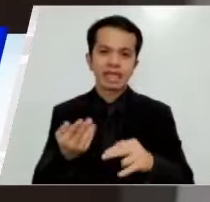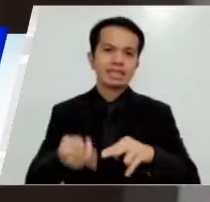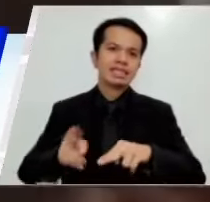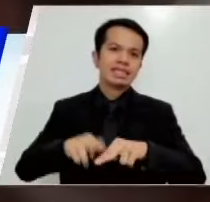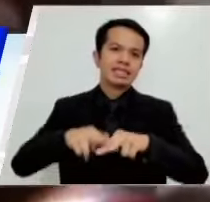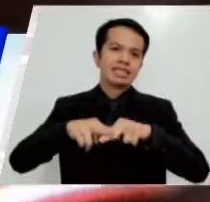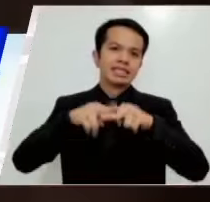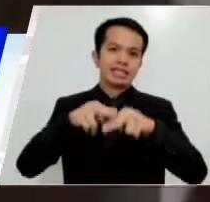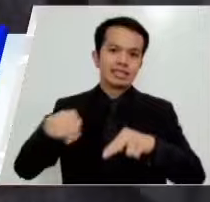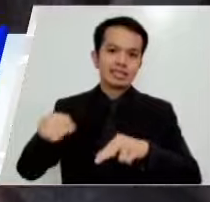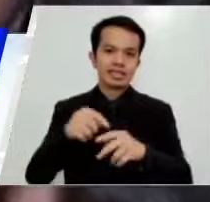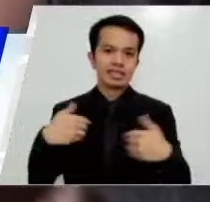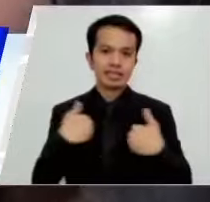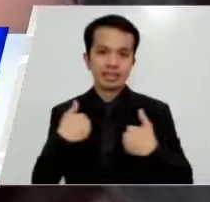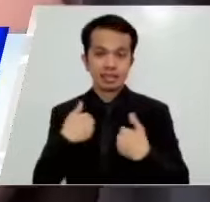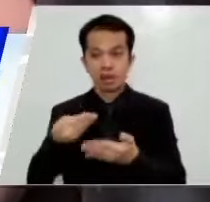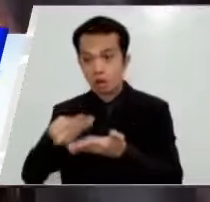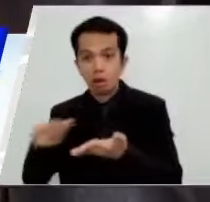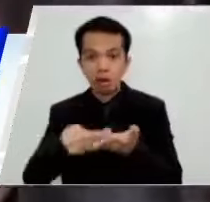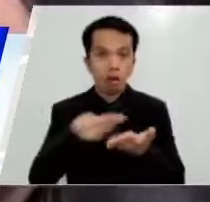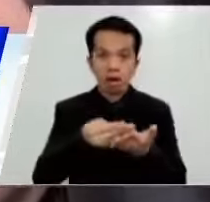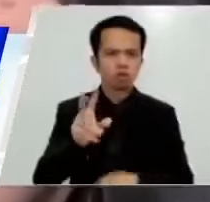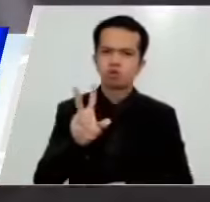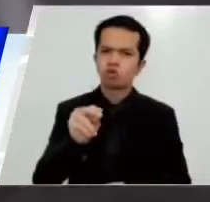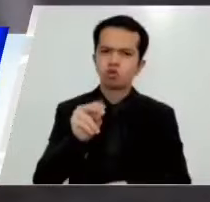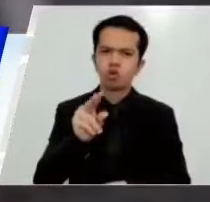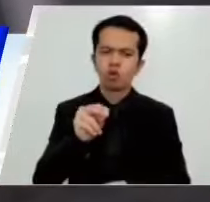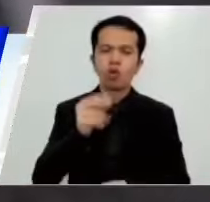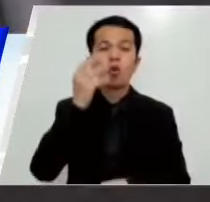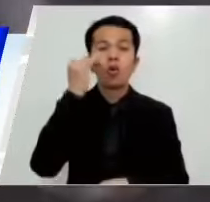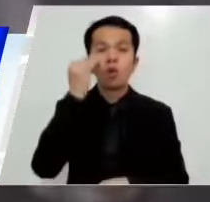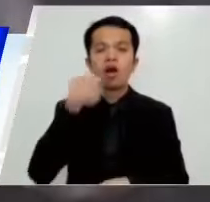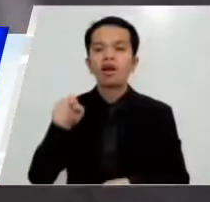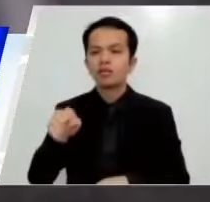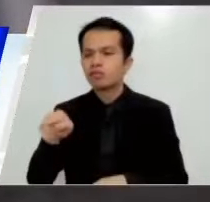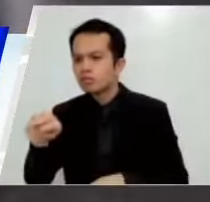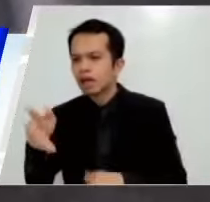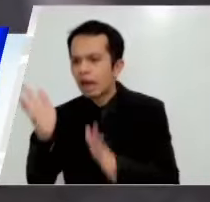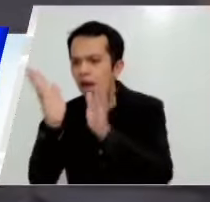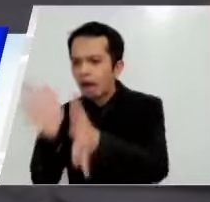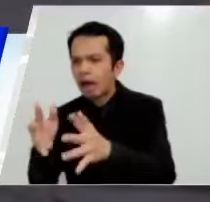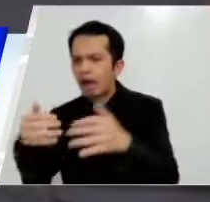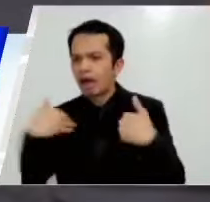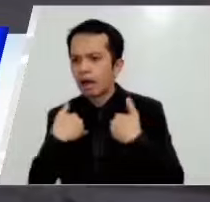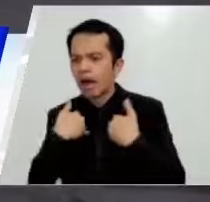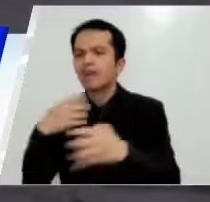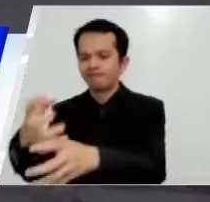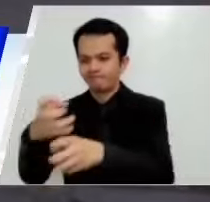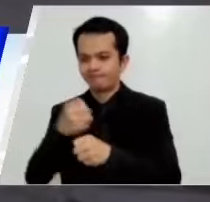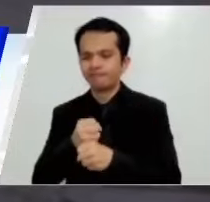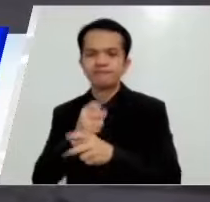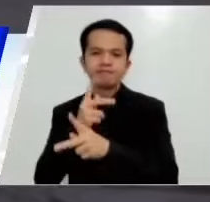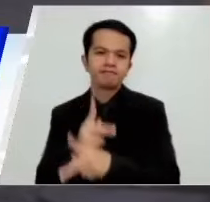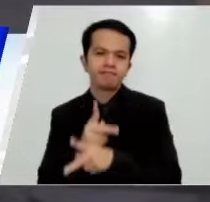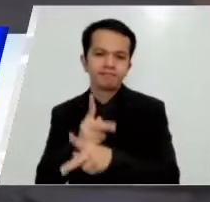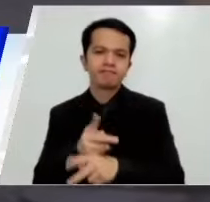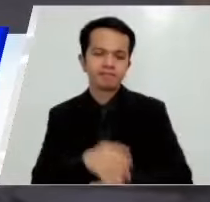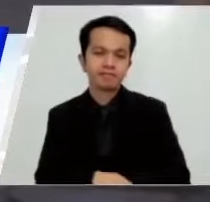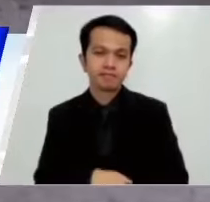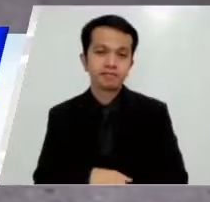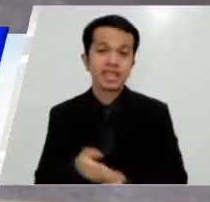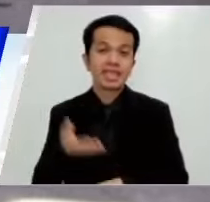dahil bumili siya ng bubili, dahil gusto niya ring mag-adopt at mag-rescue ng stray animals. Ang pinakahuli niyang ni-rescue,